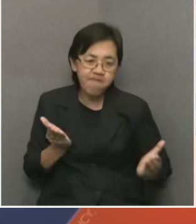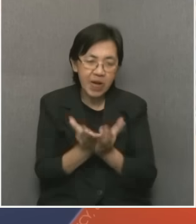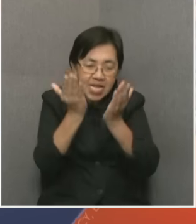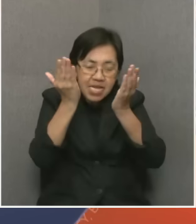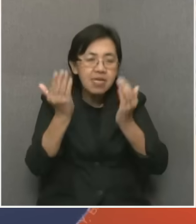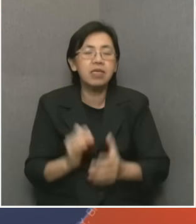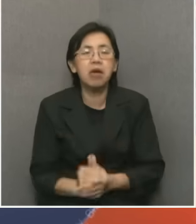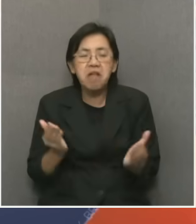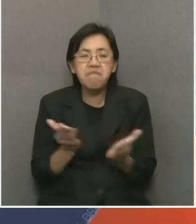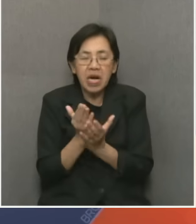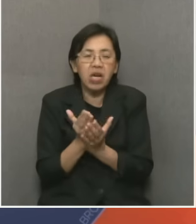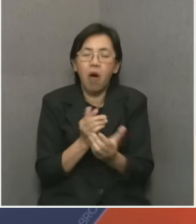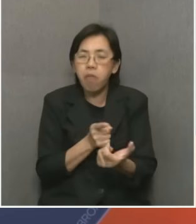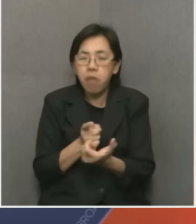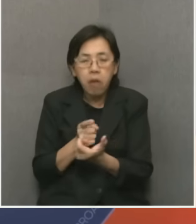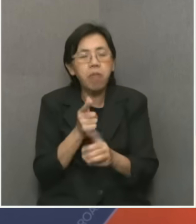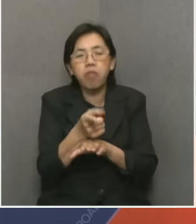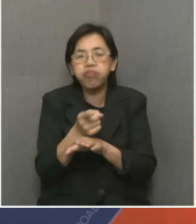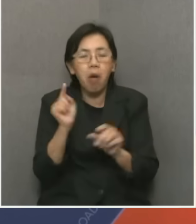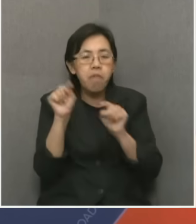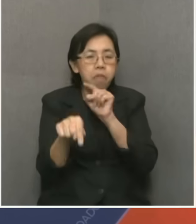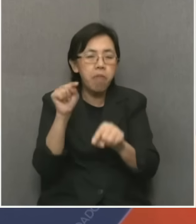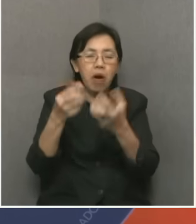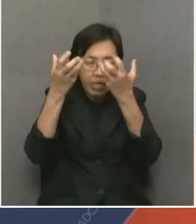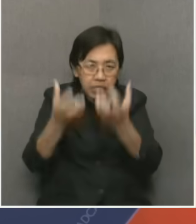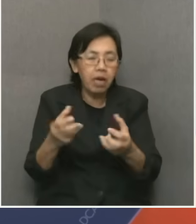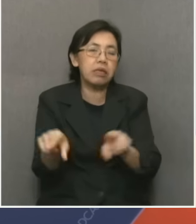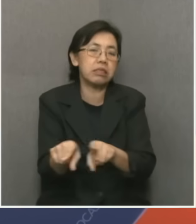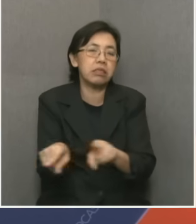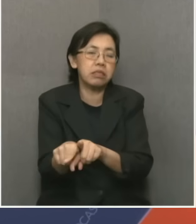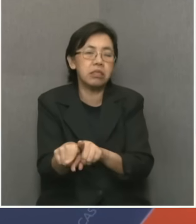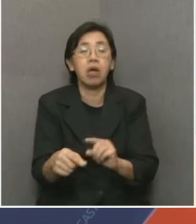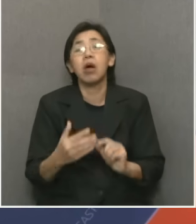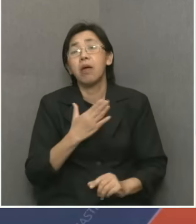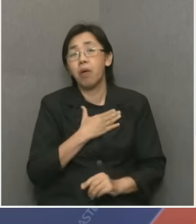ะครับตอบโต้หนักด้วยเช่นกันนะฮะดังนั้นผมกำลังจะบอกว่า